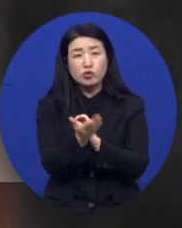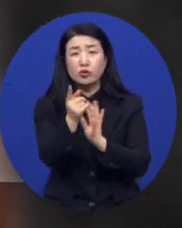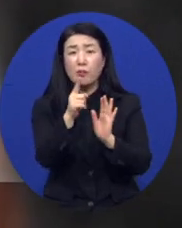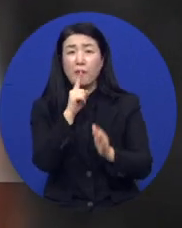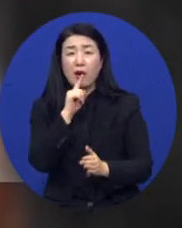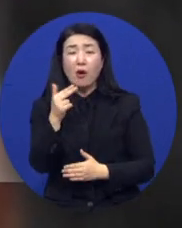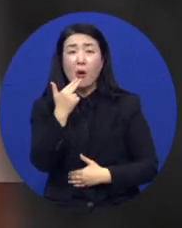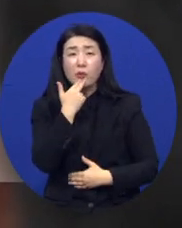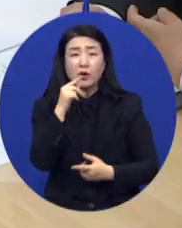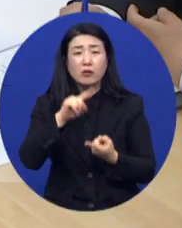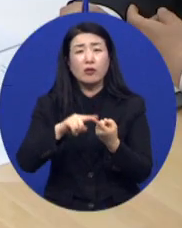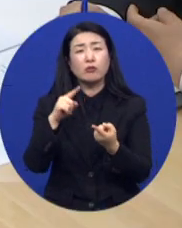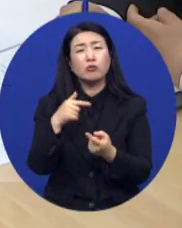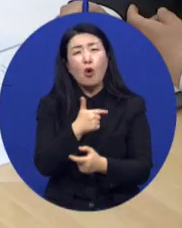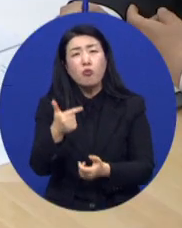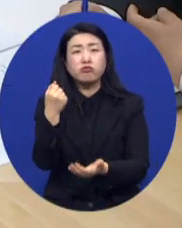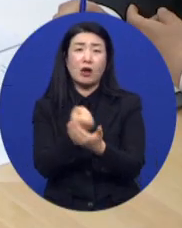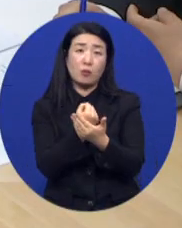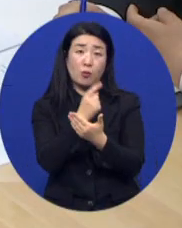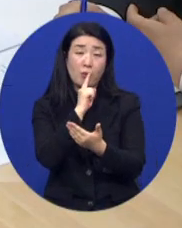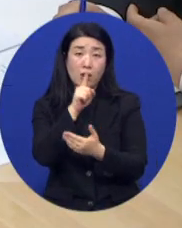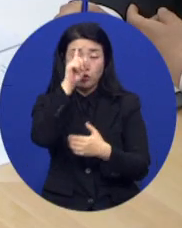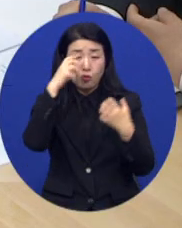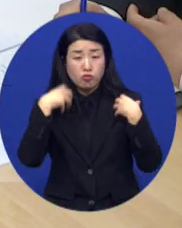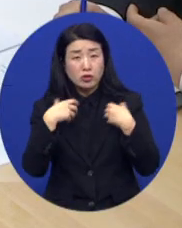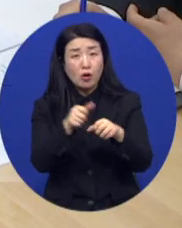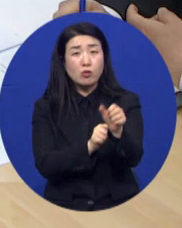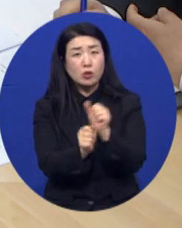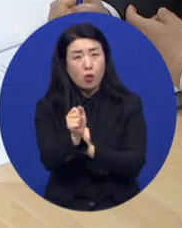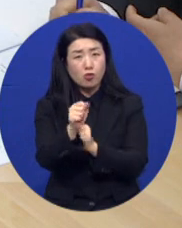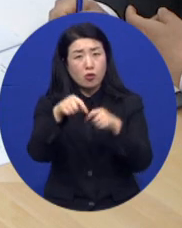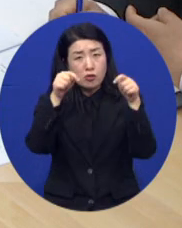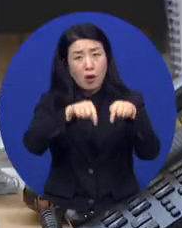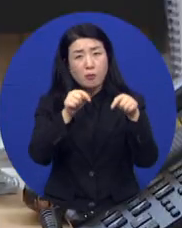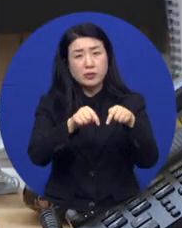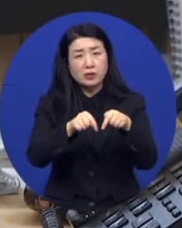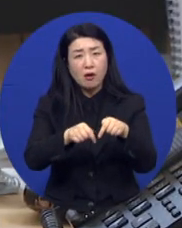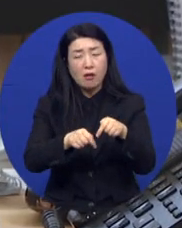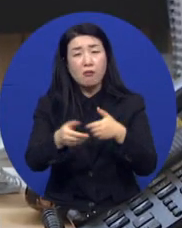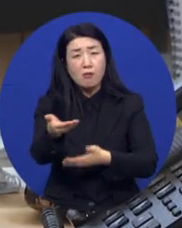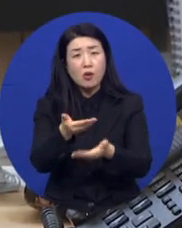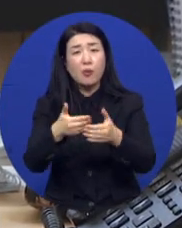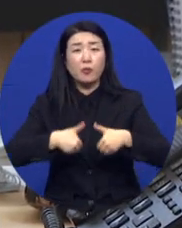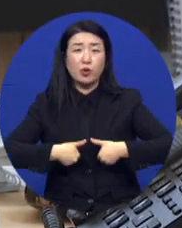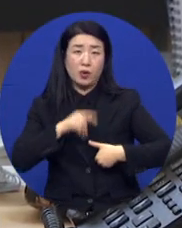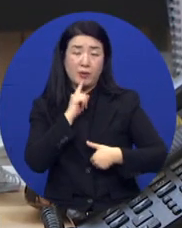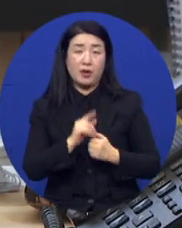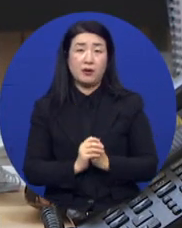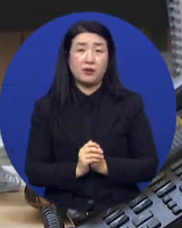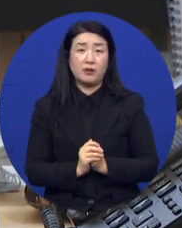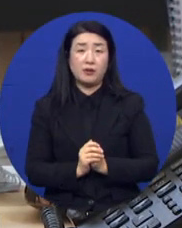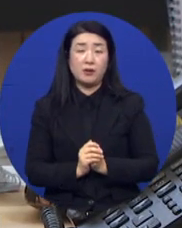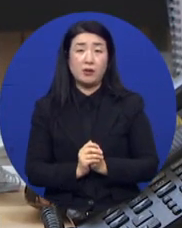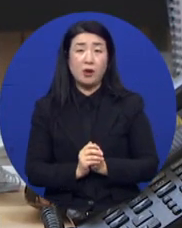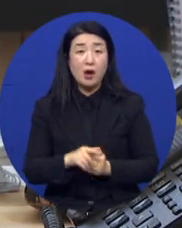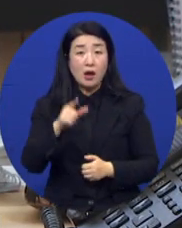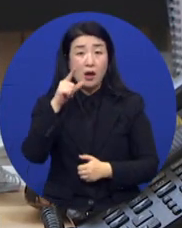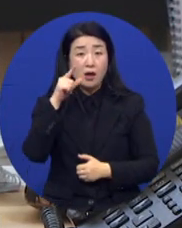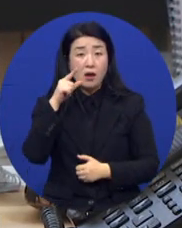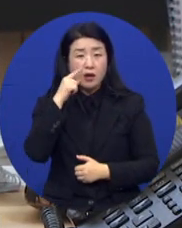않은 것은 매우 유감스럽다며 정부가 적극적으로 협상 외교를 진행해야 한다고 말했습니다 또